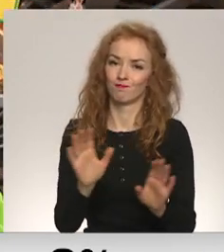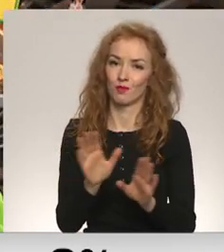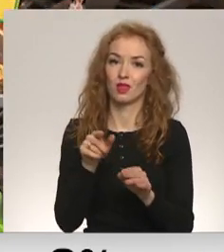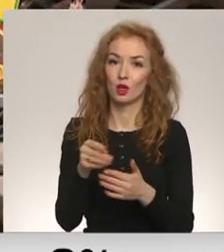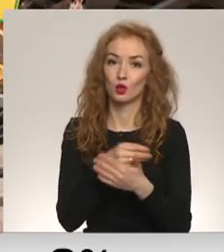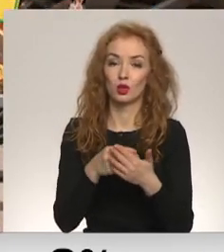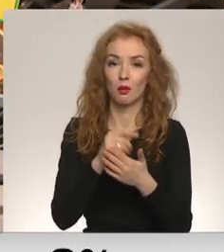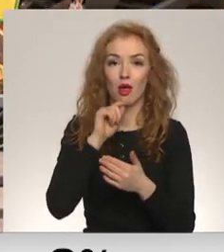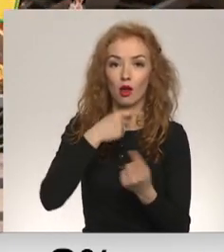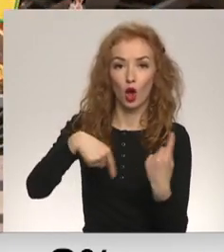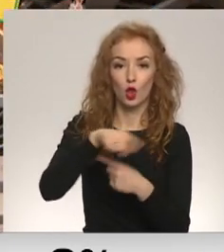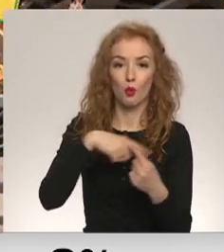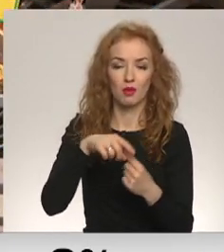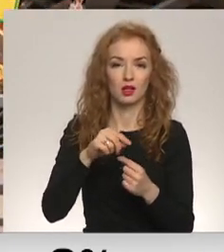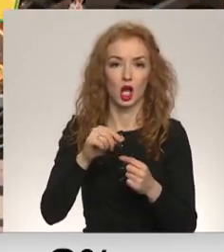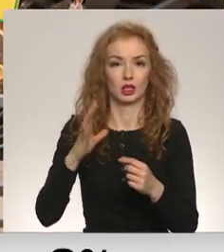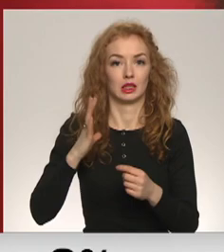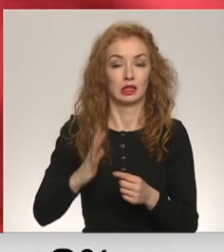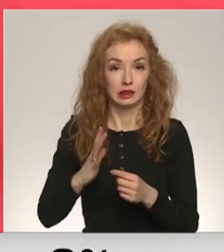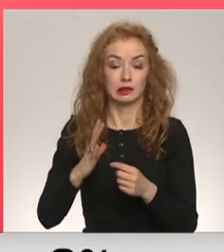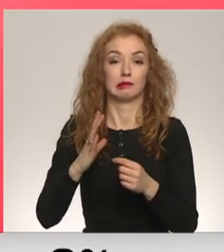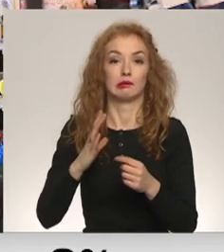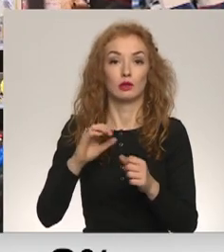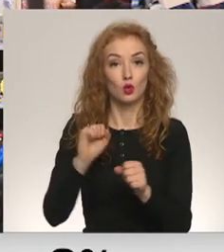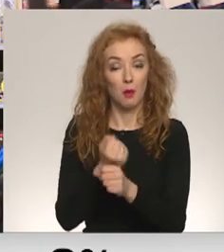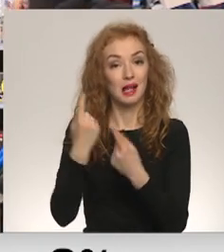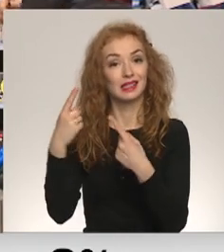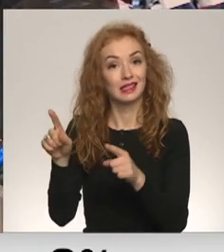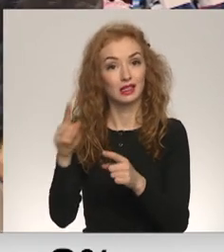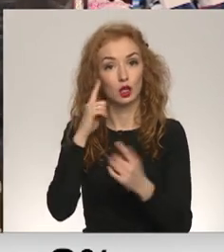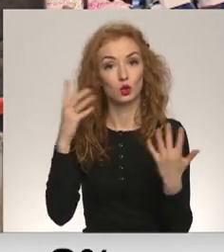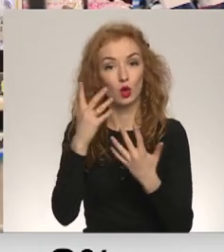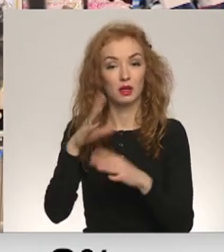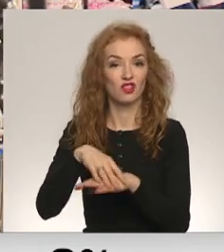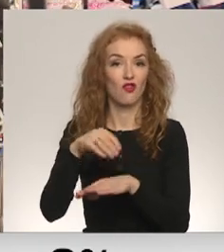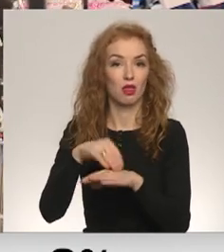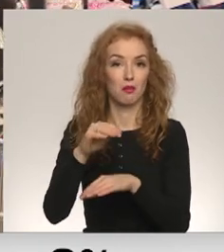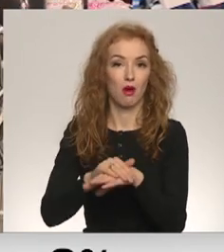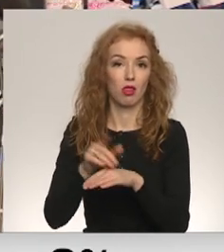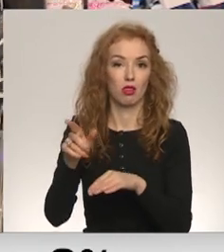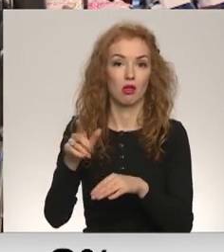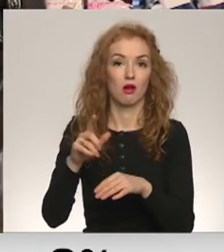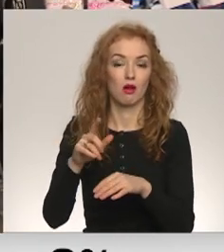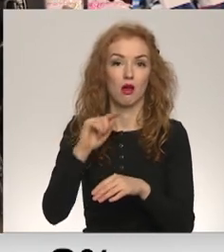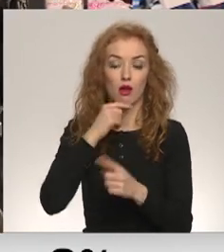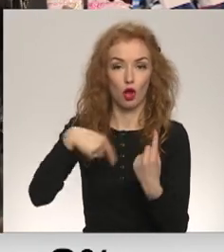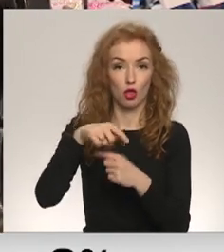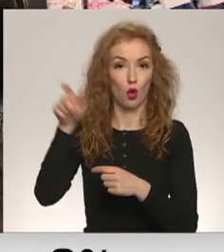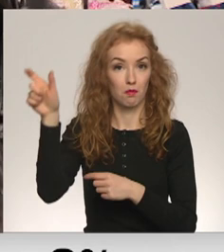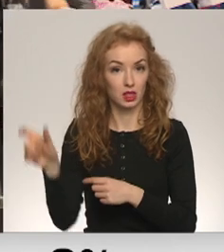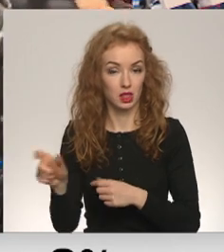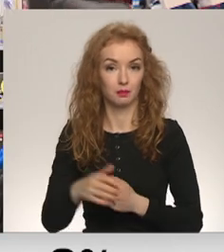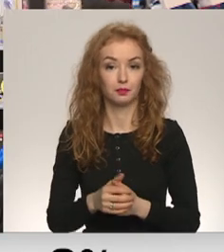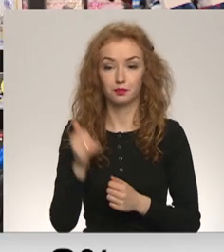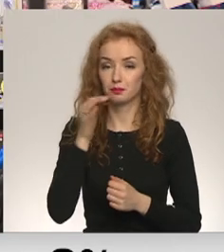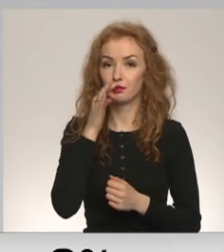slāpētu ekonomikas aktivitāti. Citas domas ir SEB Bankas ekonomistam Dainam Gašpuitim. Mēs redzam, ka diezgan